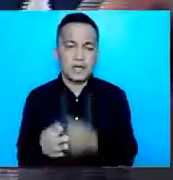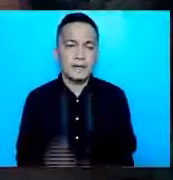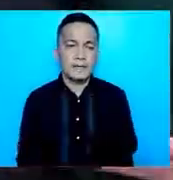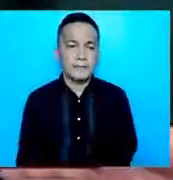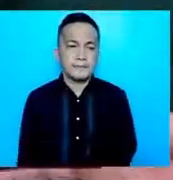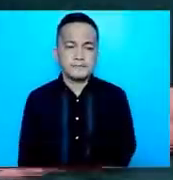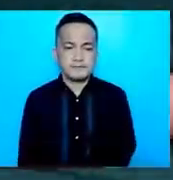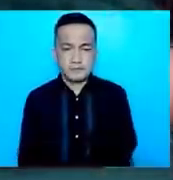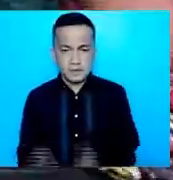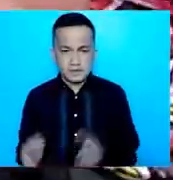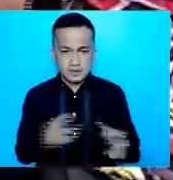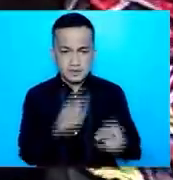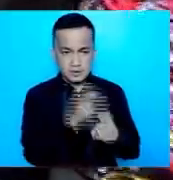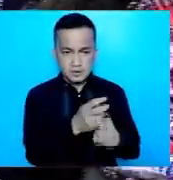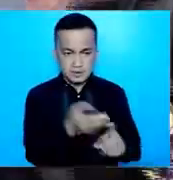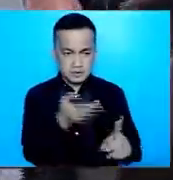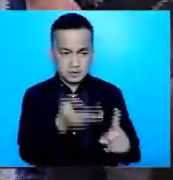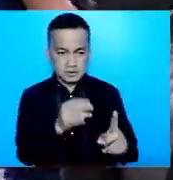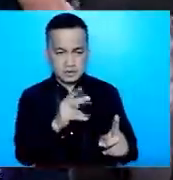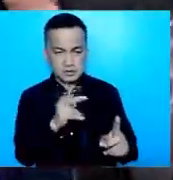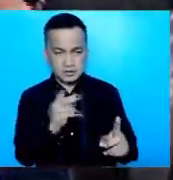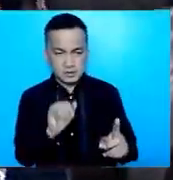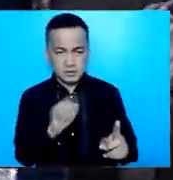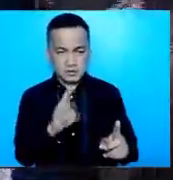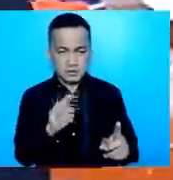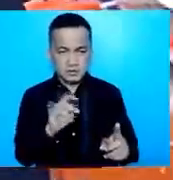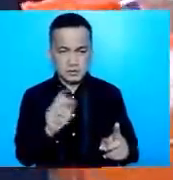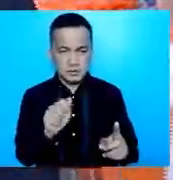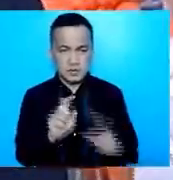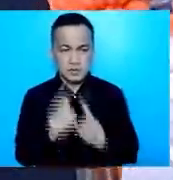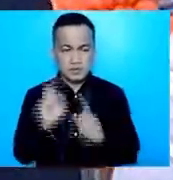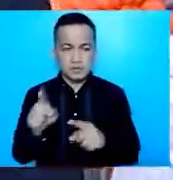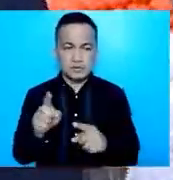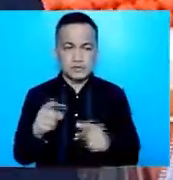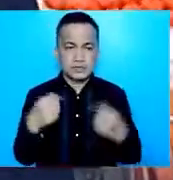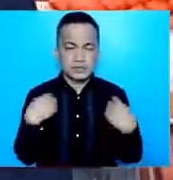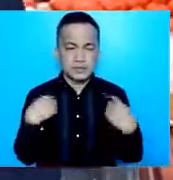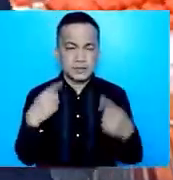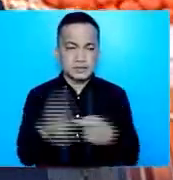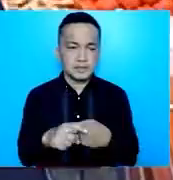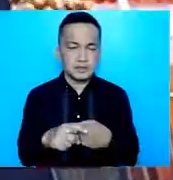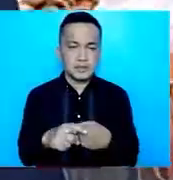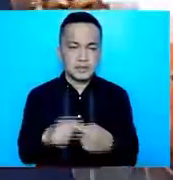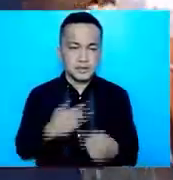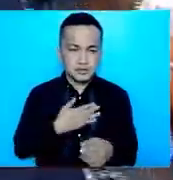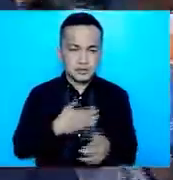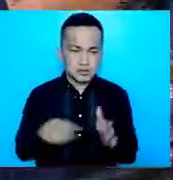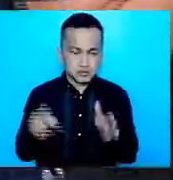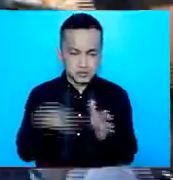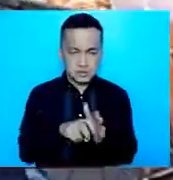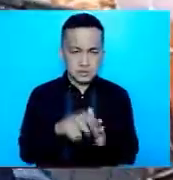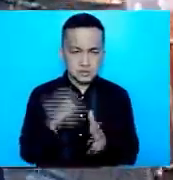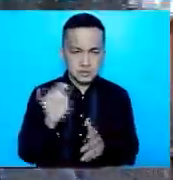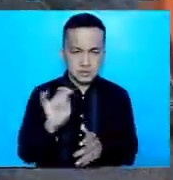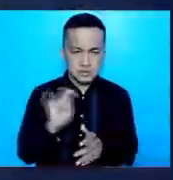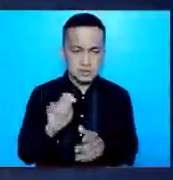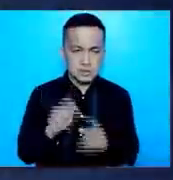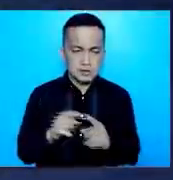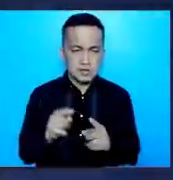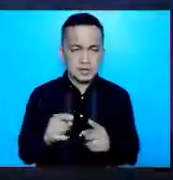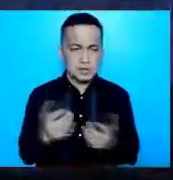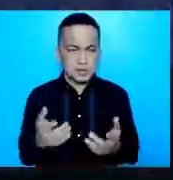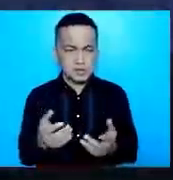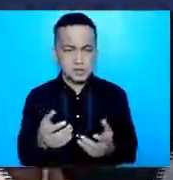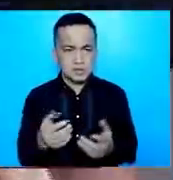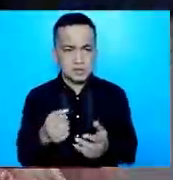Pahirapan din ang biyahe ni Naomi Villanueva na papuntang Espanya. Gusto man daw niyang sumakay ng taxi, may ilan naman daw